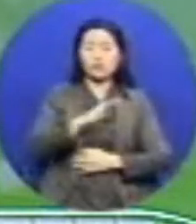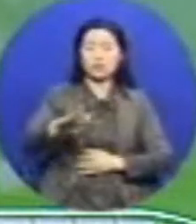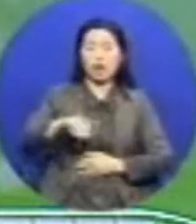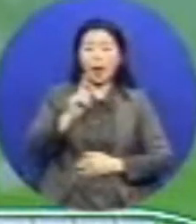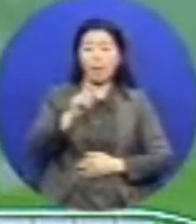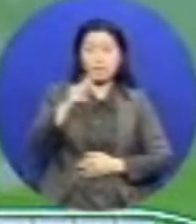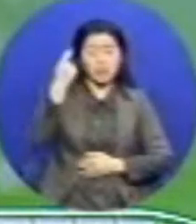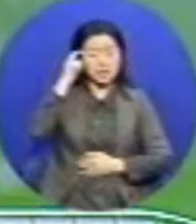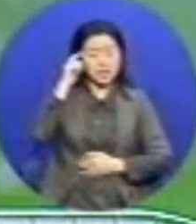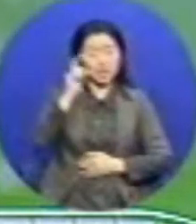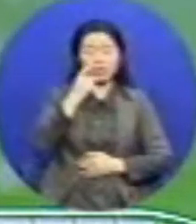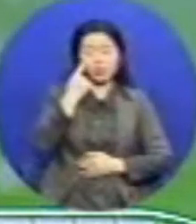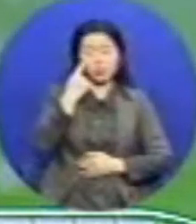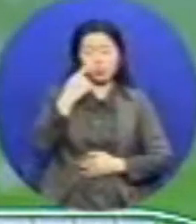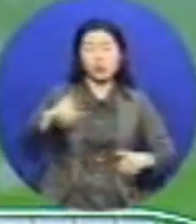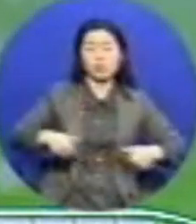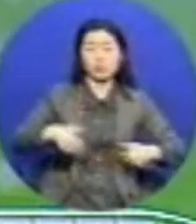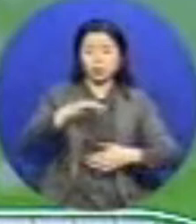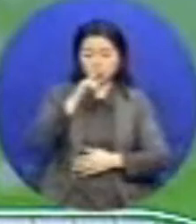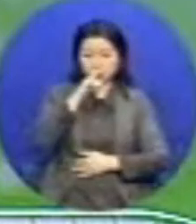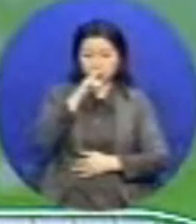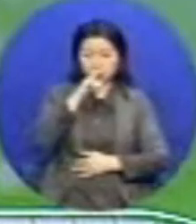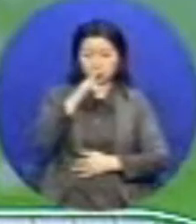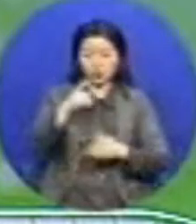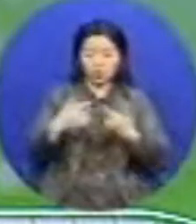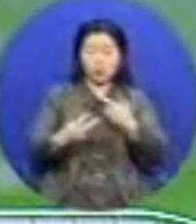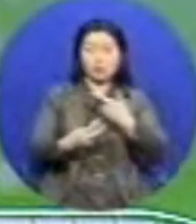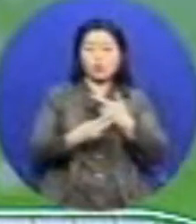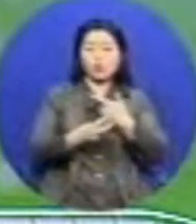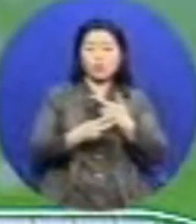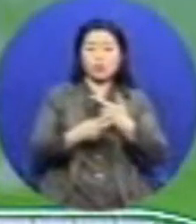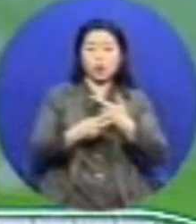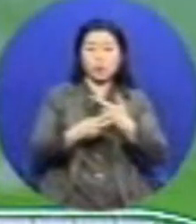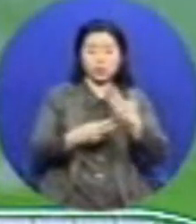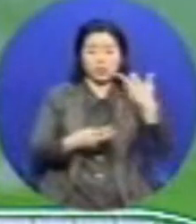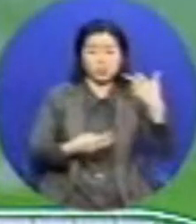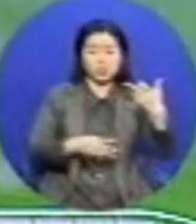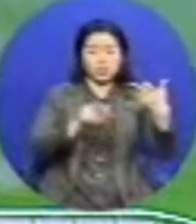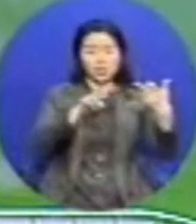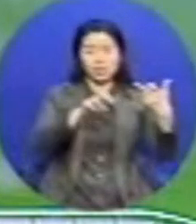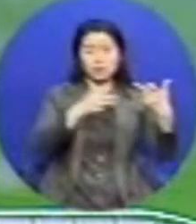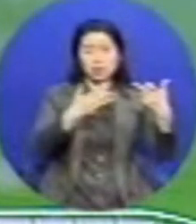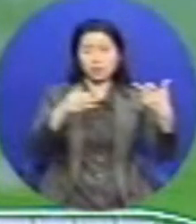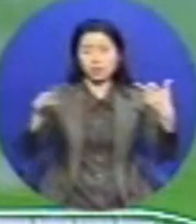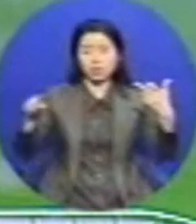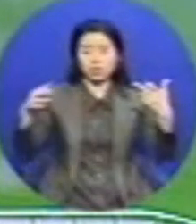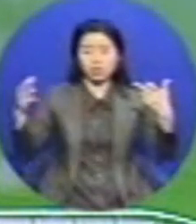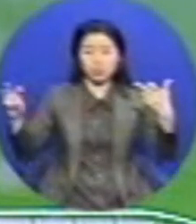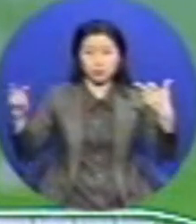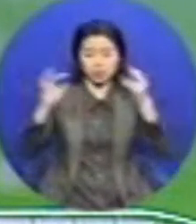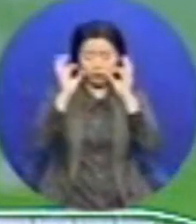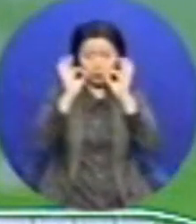생각해 볼 필요가 있습니다 누가복음 17 창 28 점에서 30절 말씀을 보면